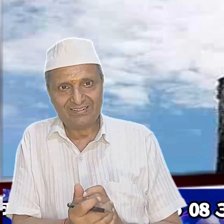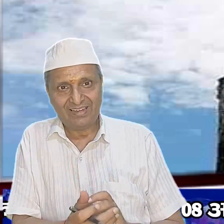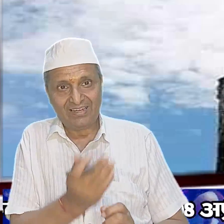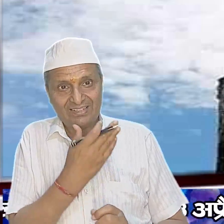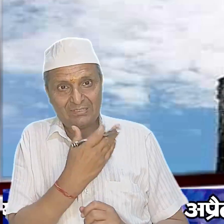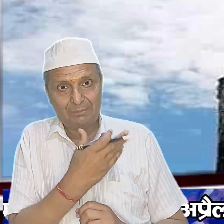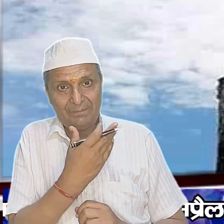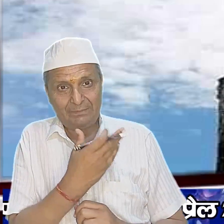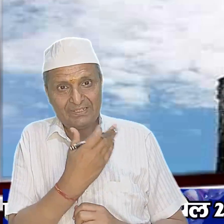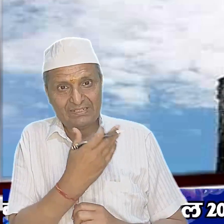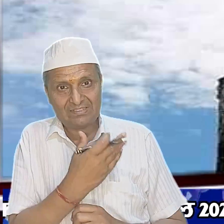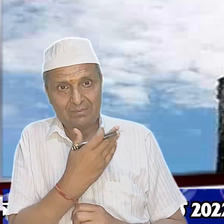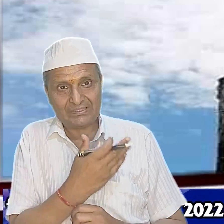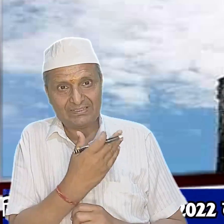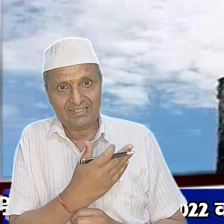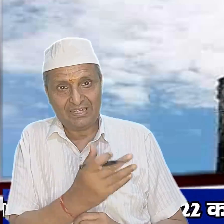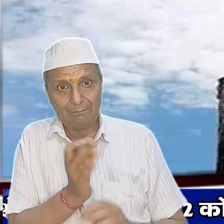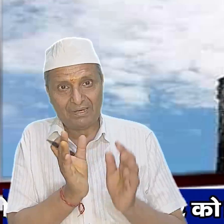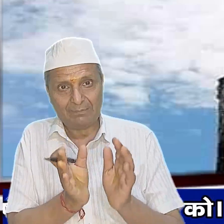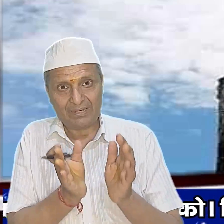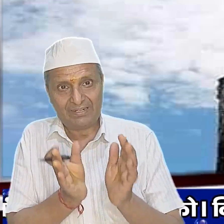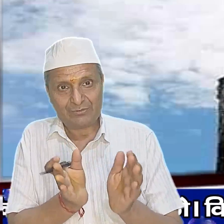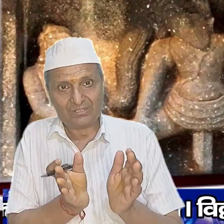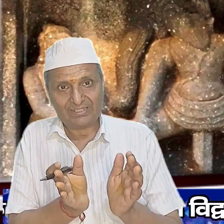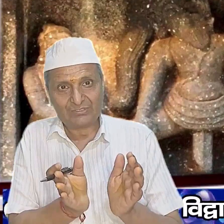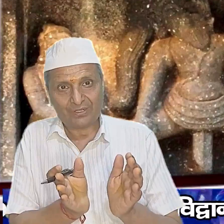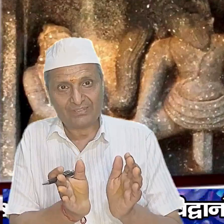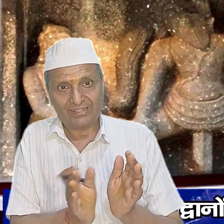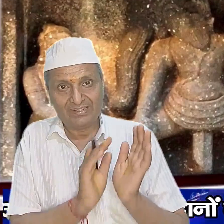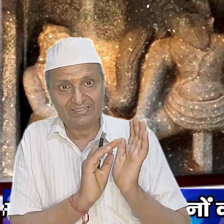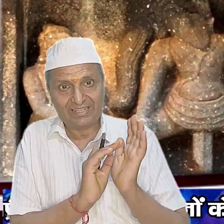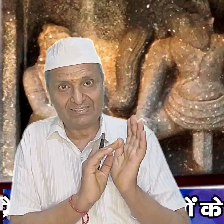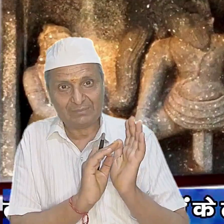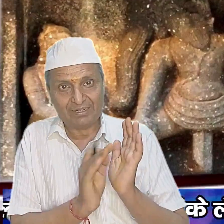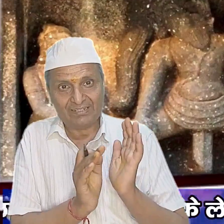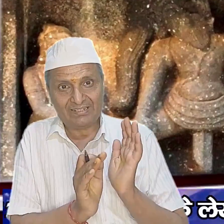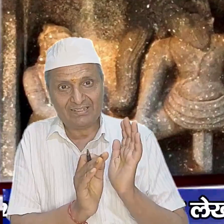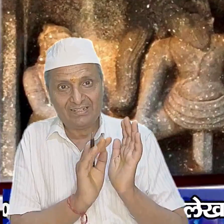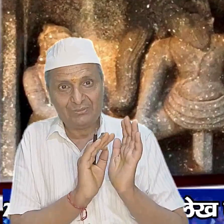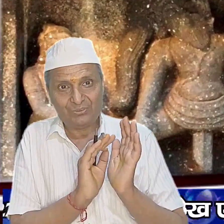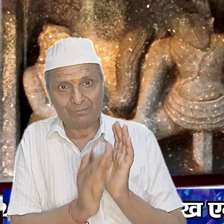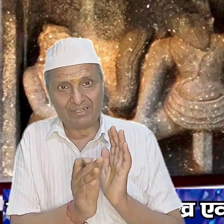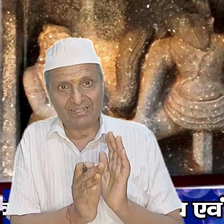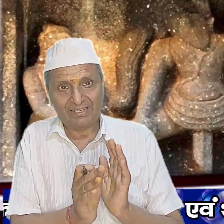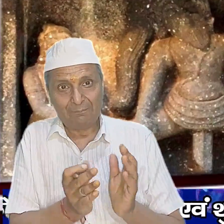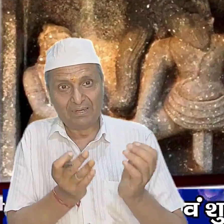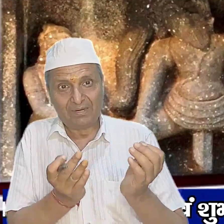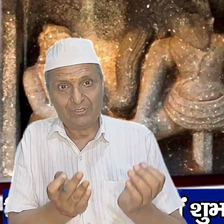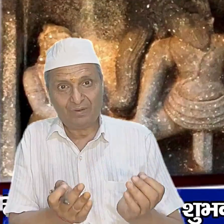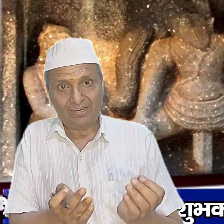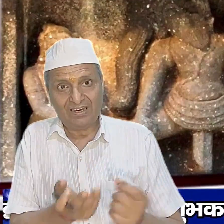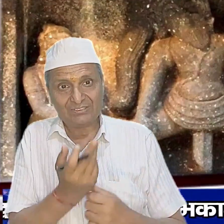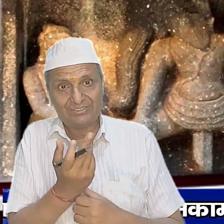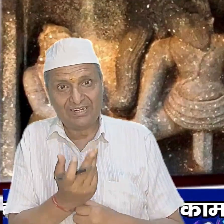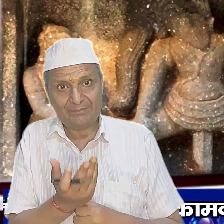कि अपने ही देश में क्या होता है। प्रधानमंत्री कहते हैं जरूर देखो, गृह मंत्री कहते हैं जरूर देखो, पर यह सूली अभी हमने आपको दिखाई